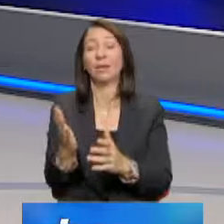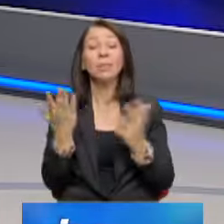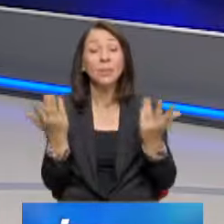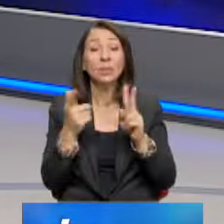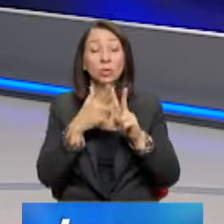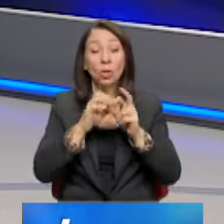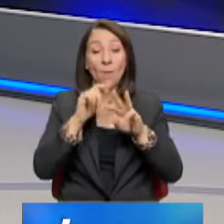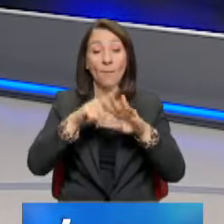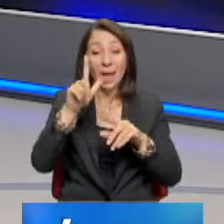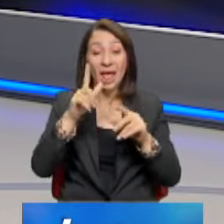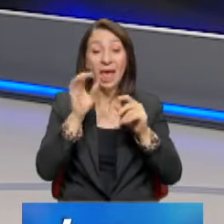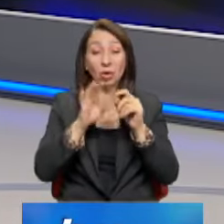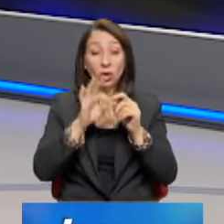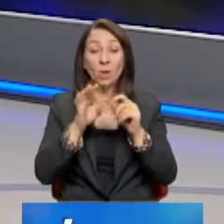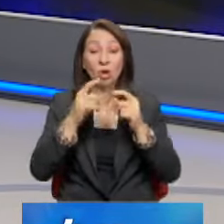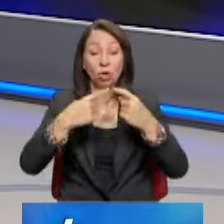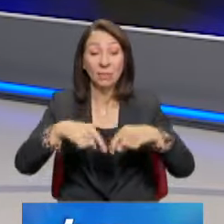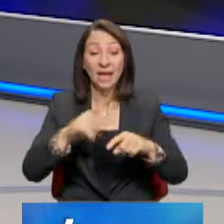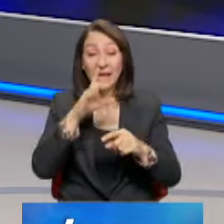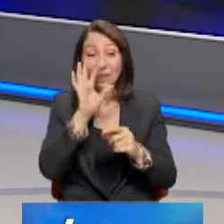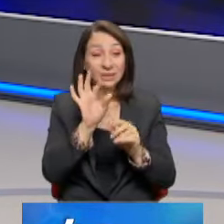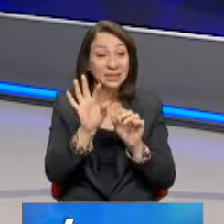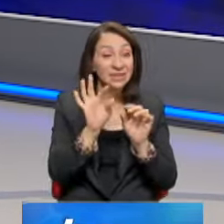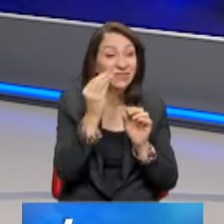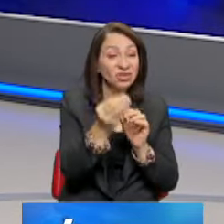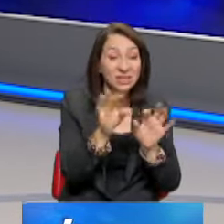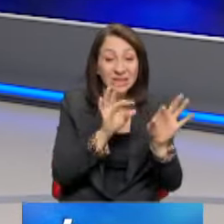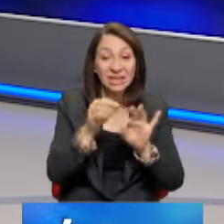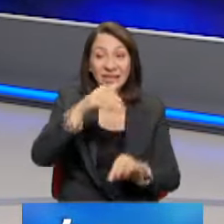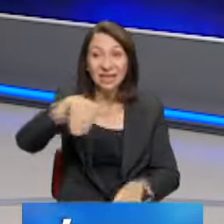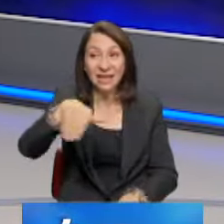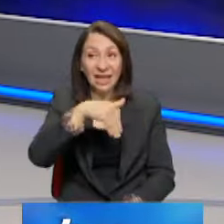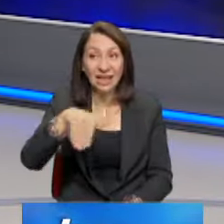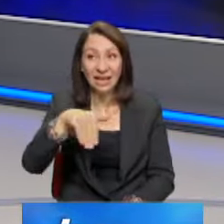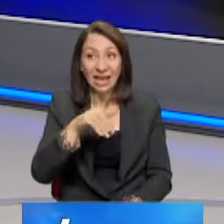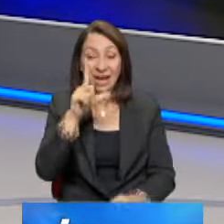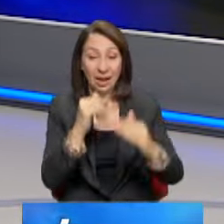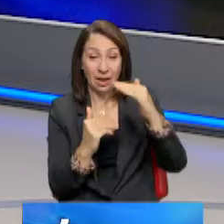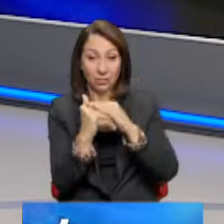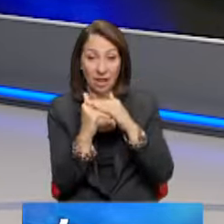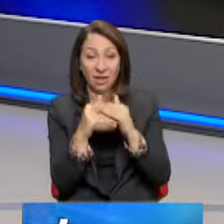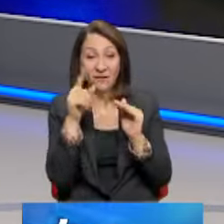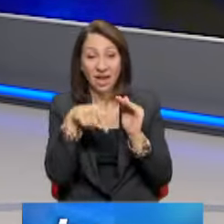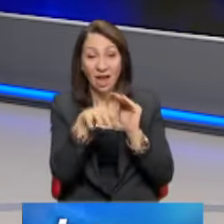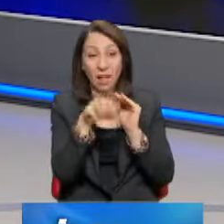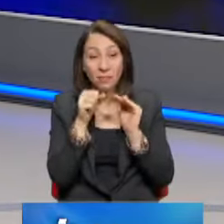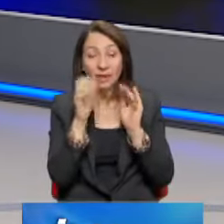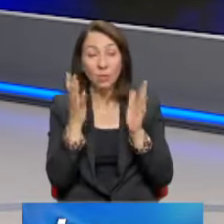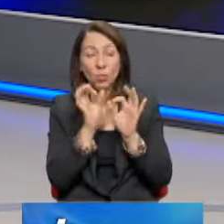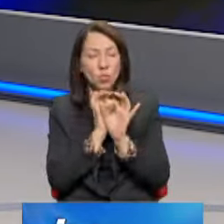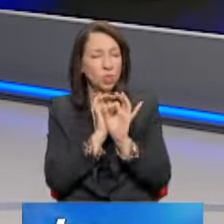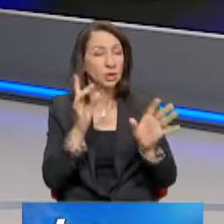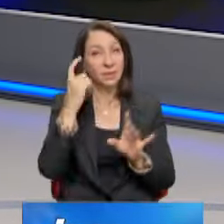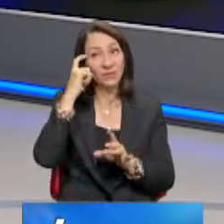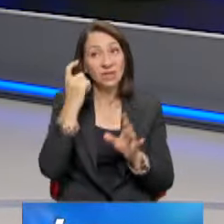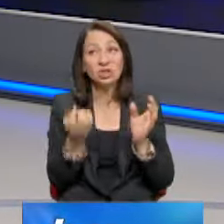Nobel Ekonomi Komitesi bu ödülü kime vereceğini seçerken kredi kartı limitinden vergi alınma gibi muhteşem bir